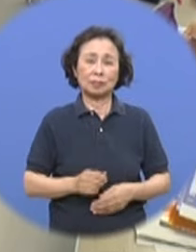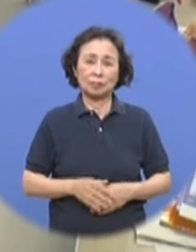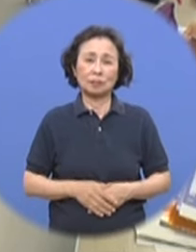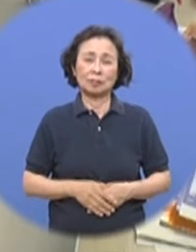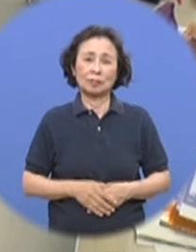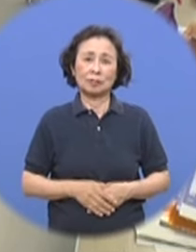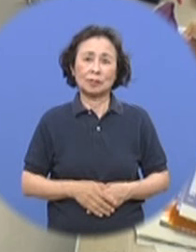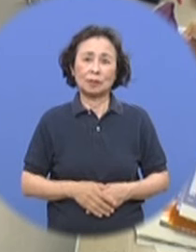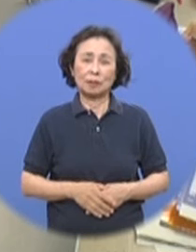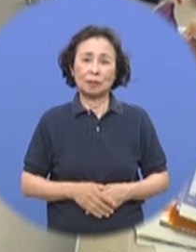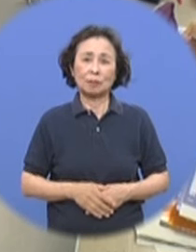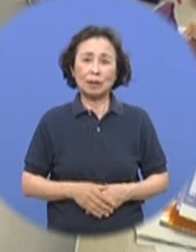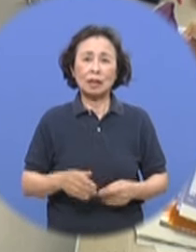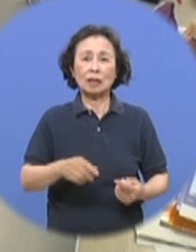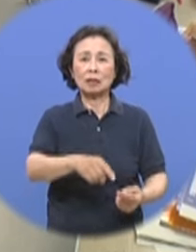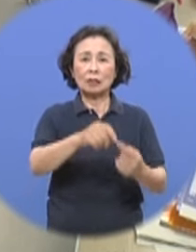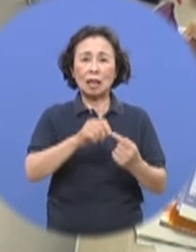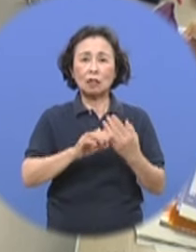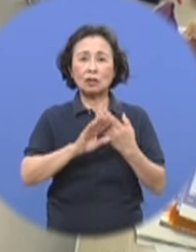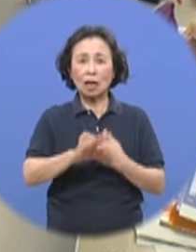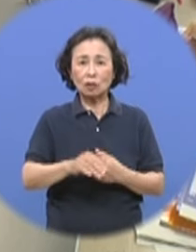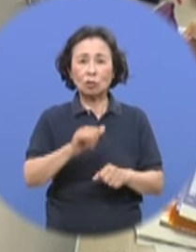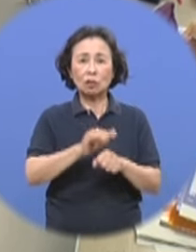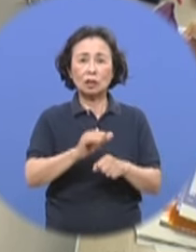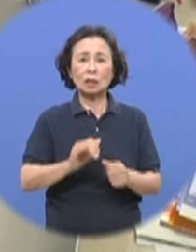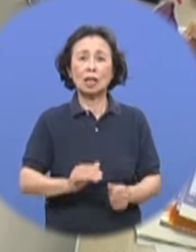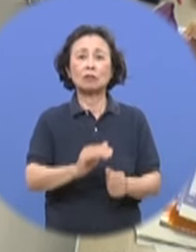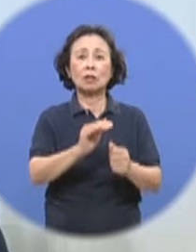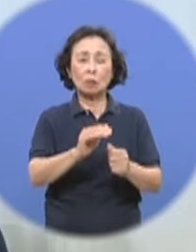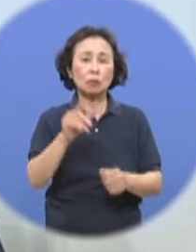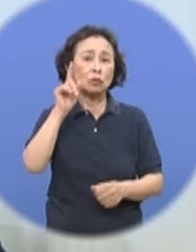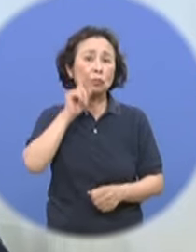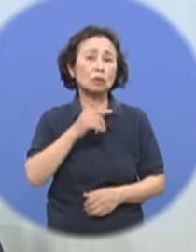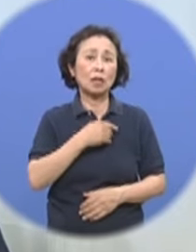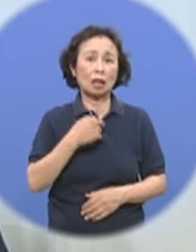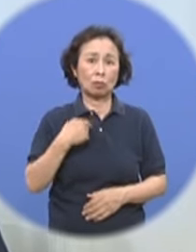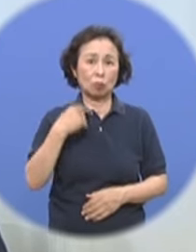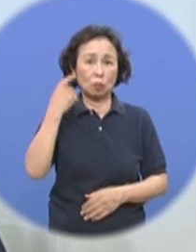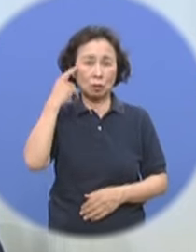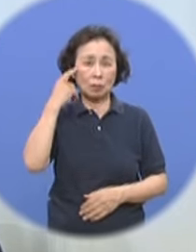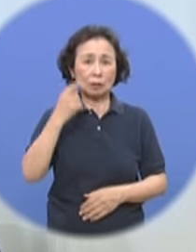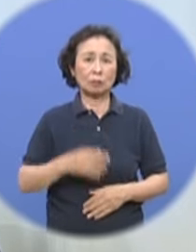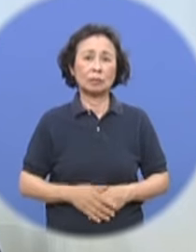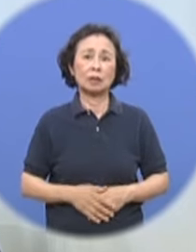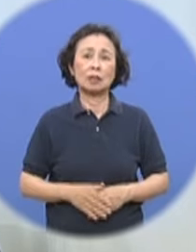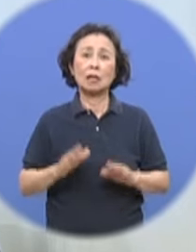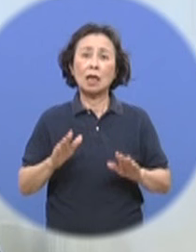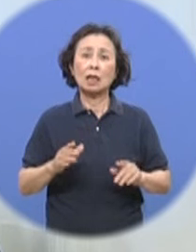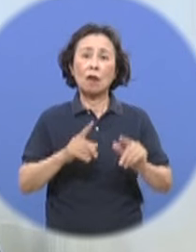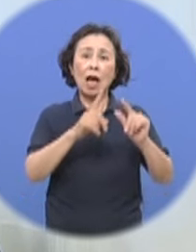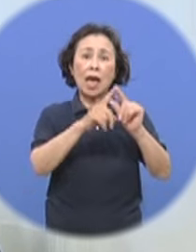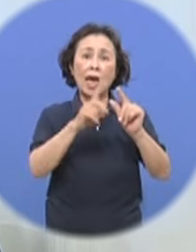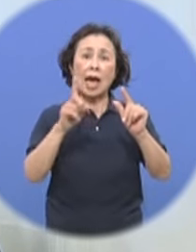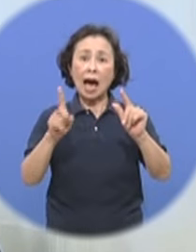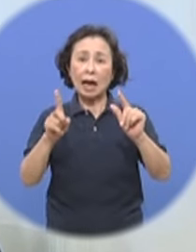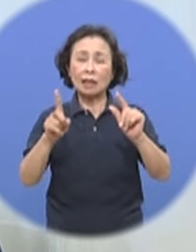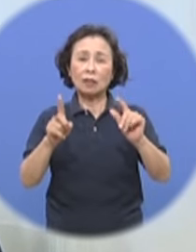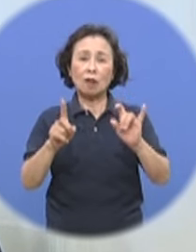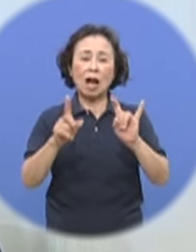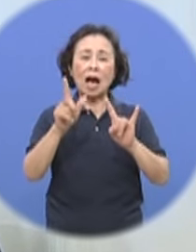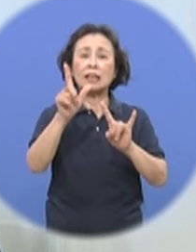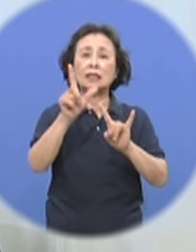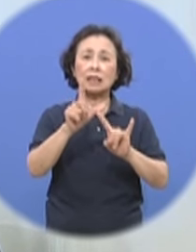後の人材育成もスムーズに行われていると感じています。近年、AI や ICT の発達に伴